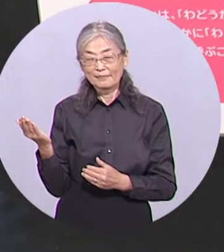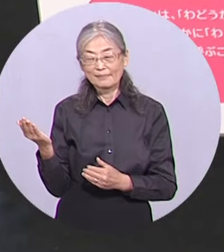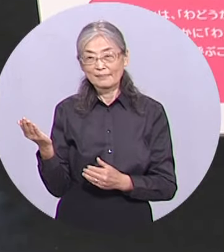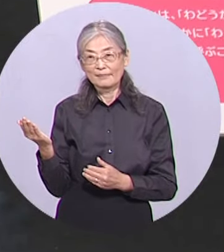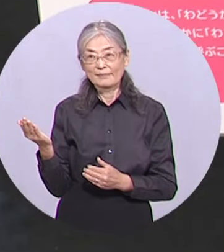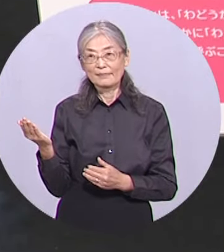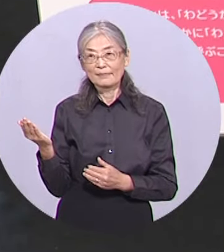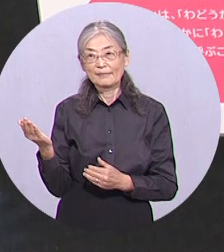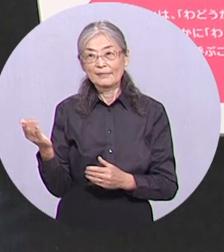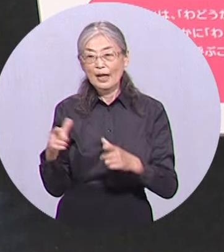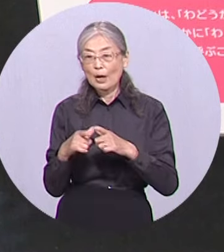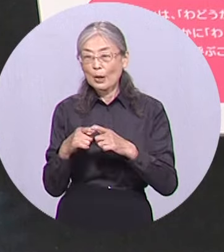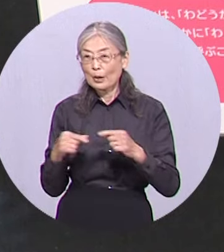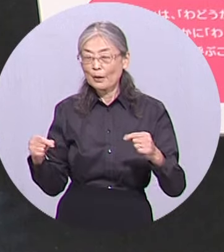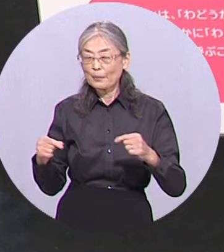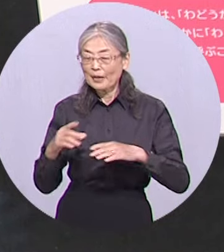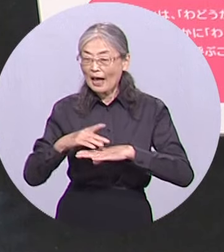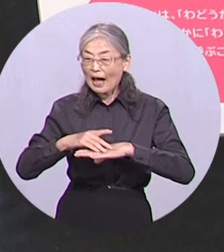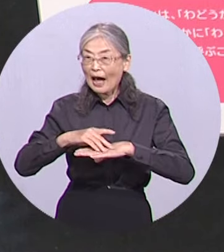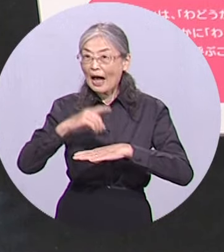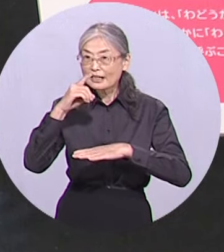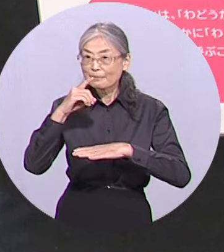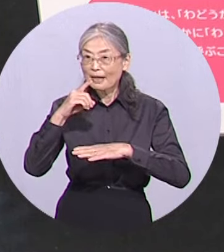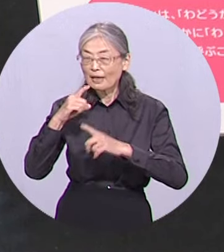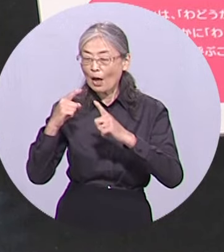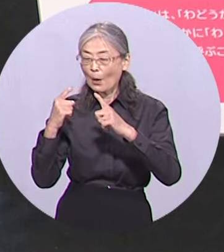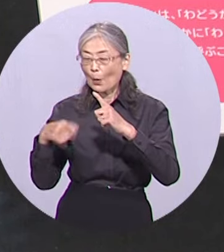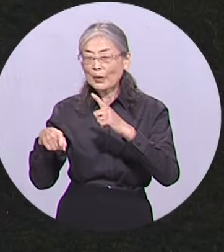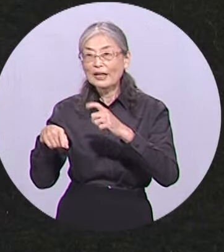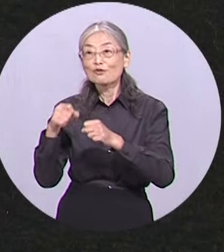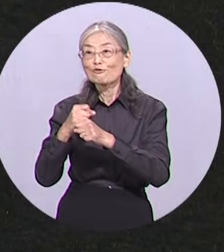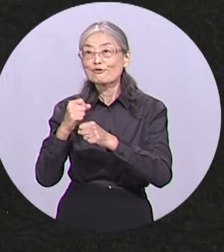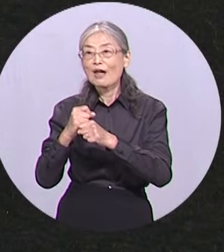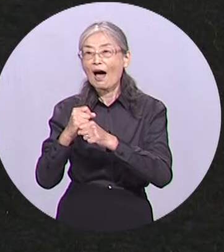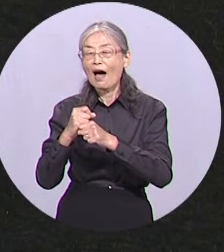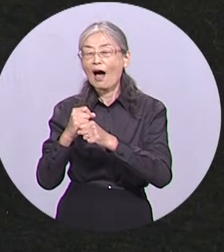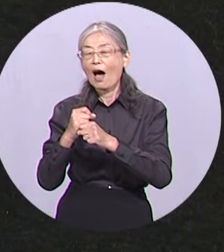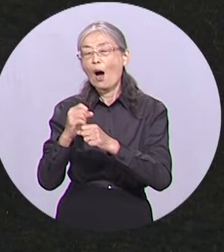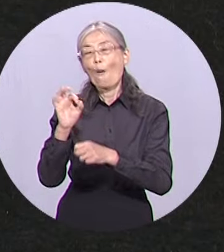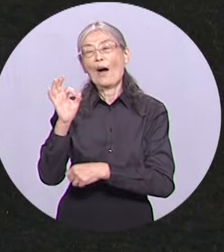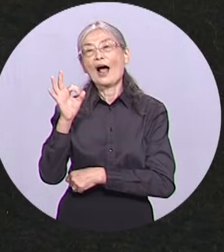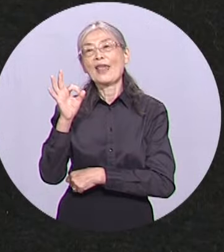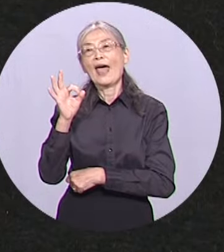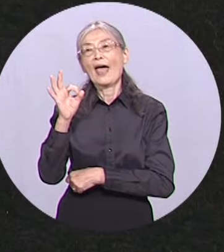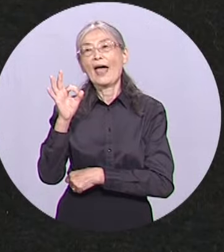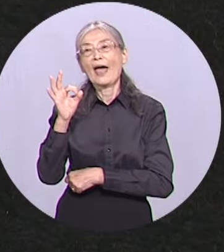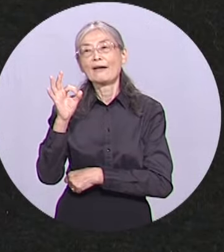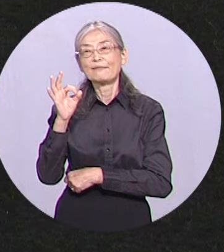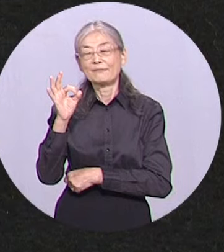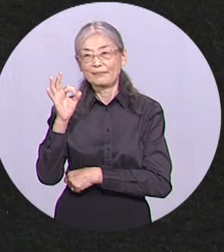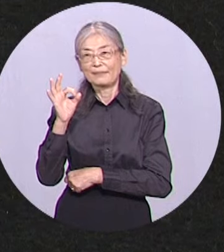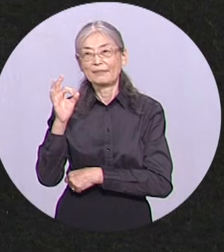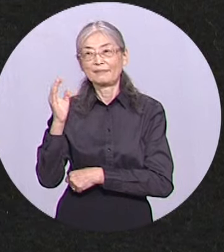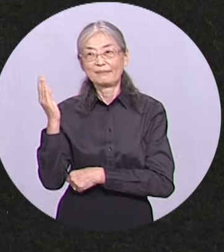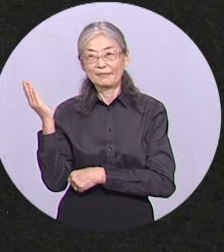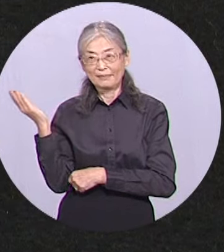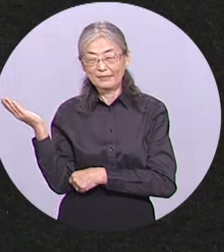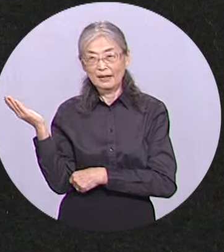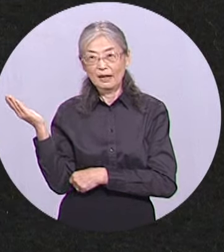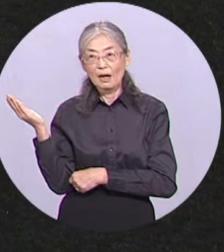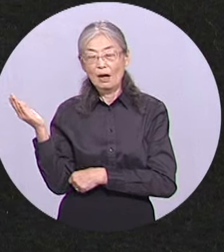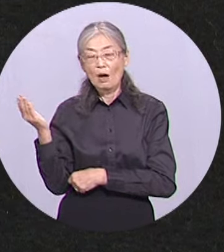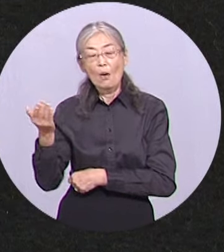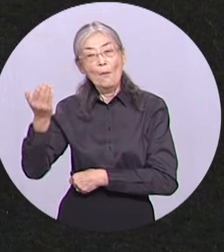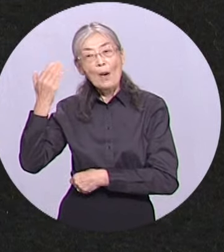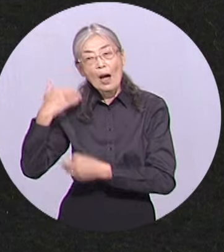ますのが、日本で初めて公的に作られた和同開珎というものになります。それまでは